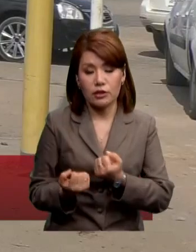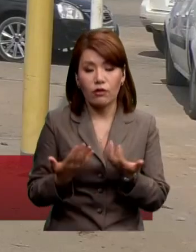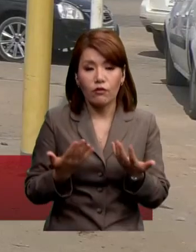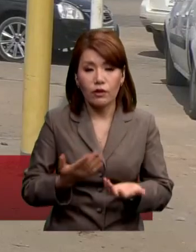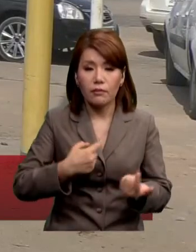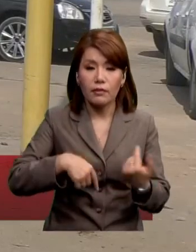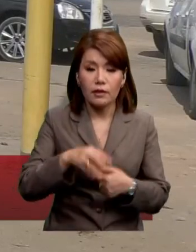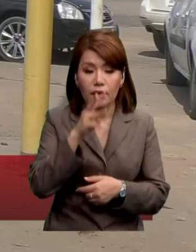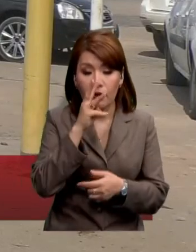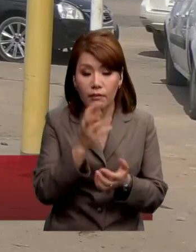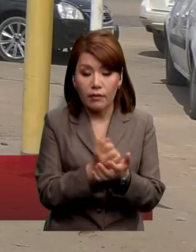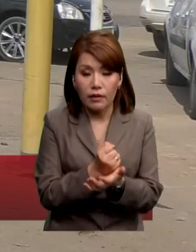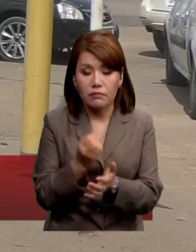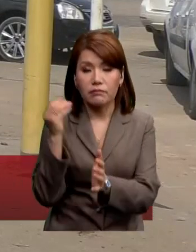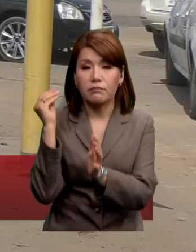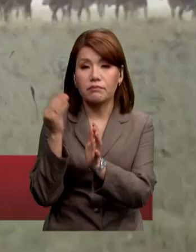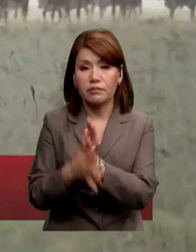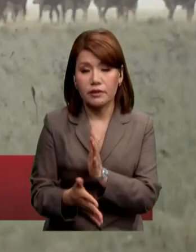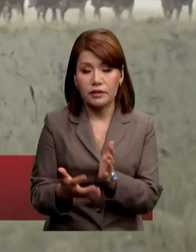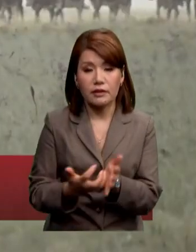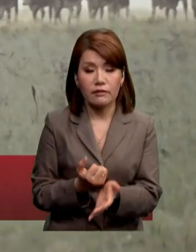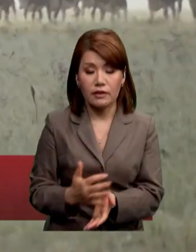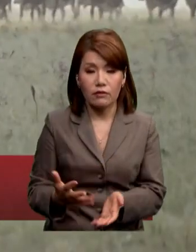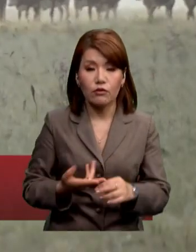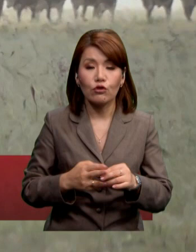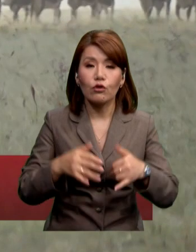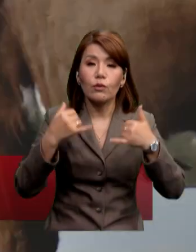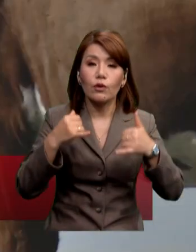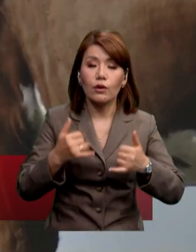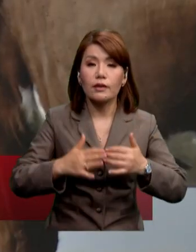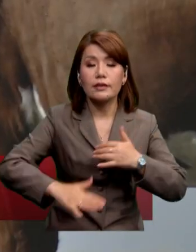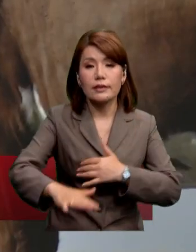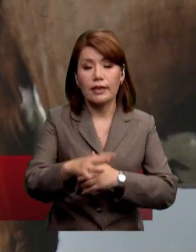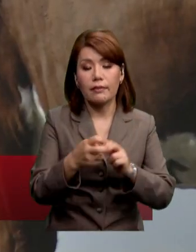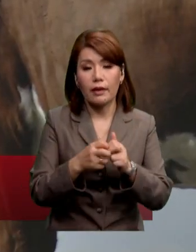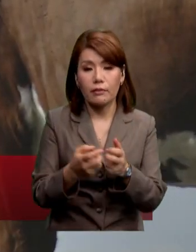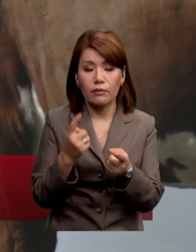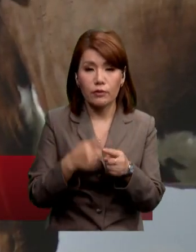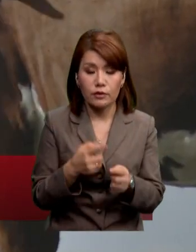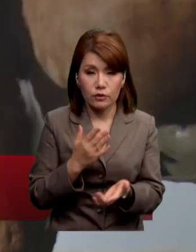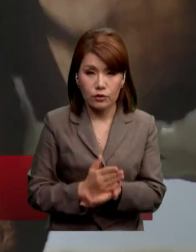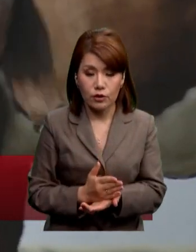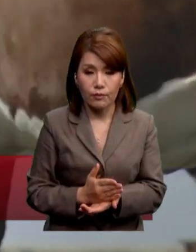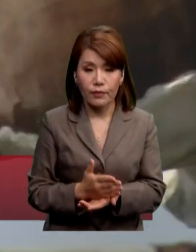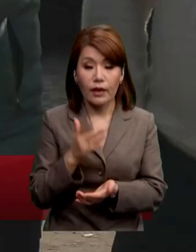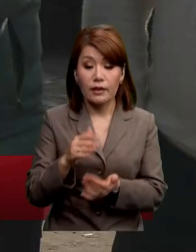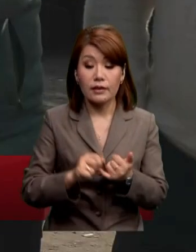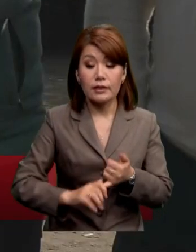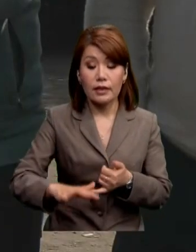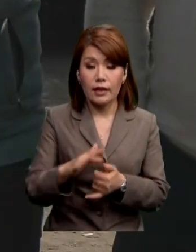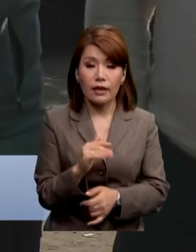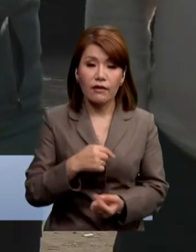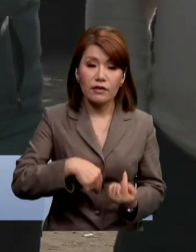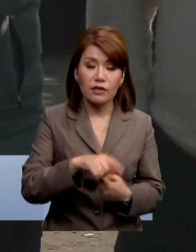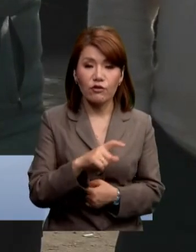Өзіміз тапқан нәпақамыздың өзі оған жетер жетпес мысалы. Ауылда мал өрісі жайылым проблемасы тағы бар. Төңіректегі жердің бәрі